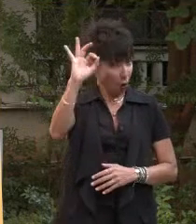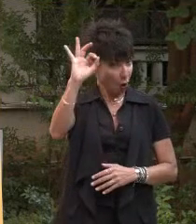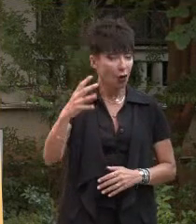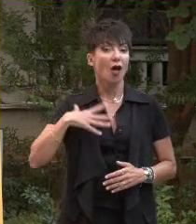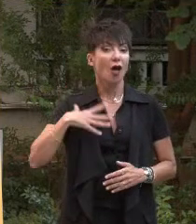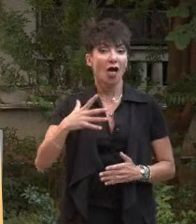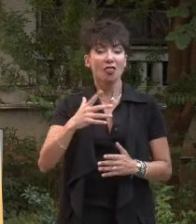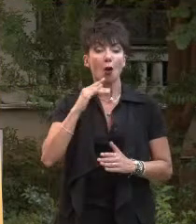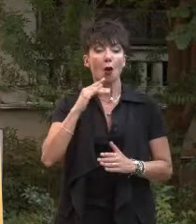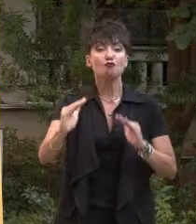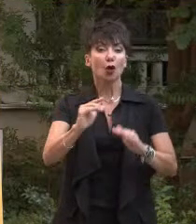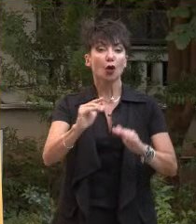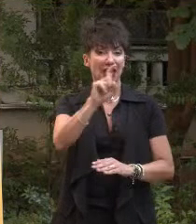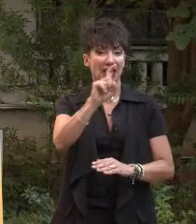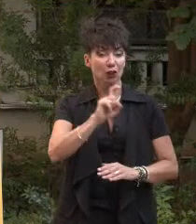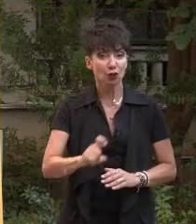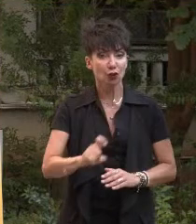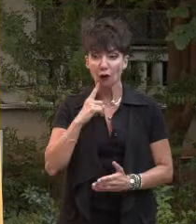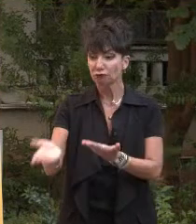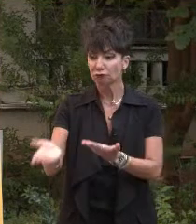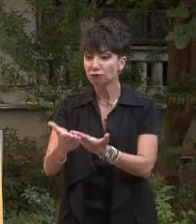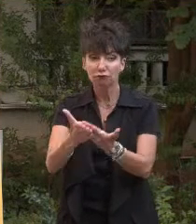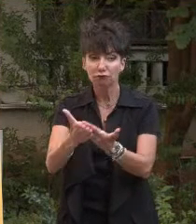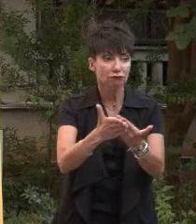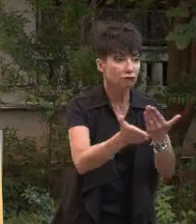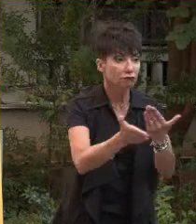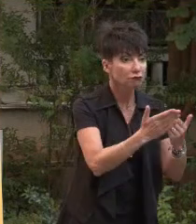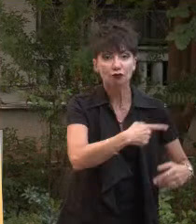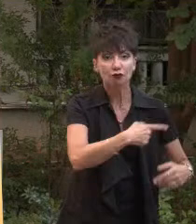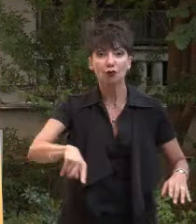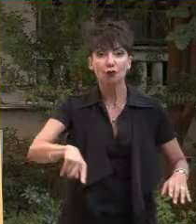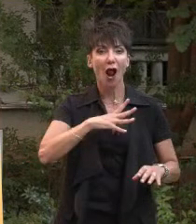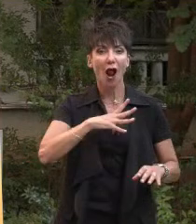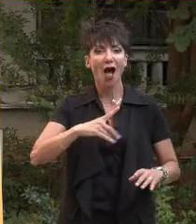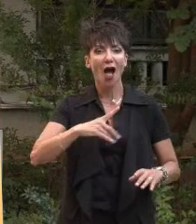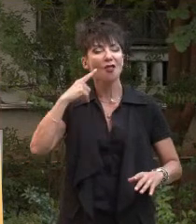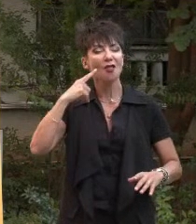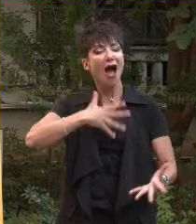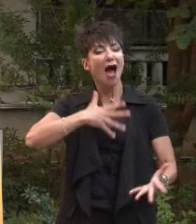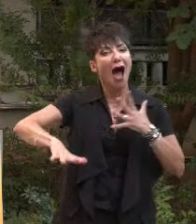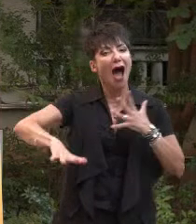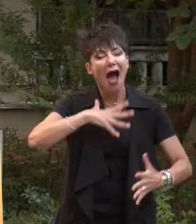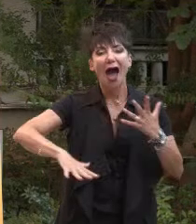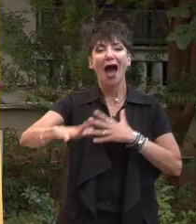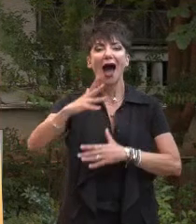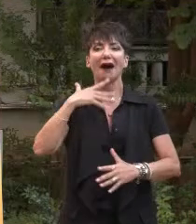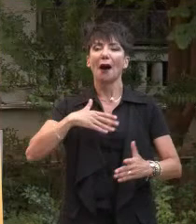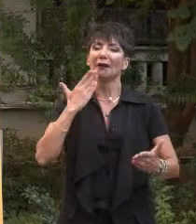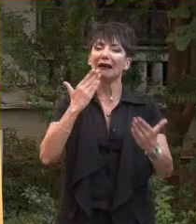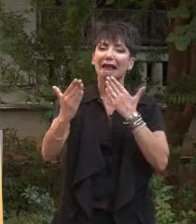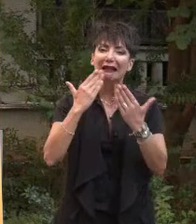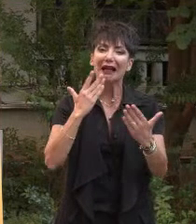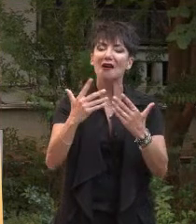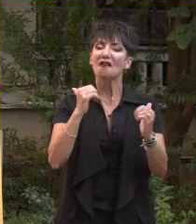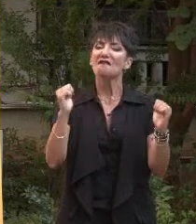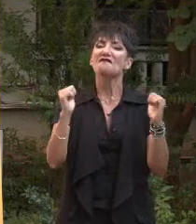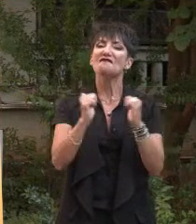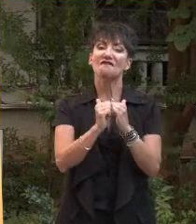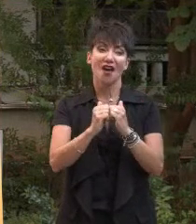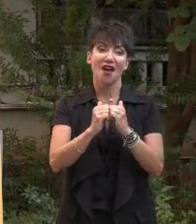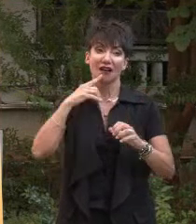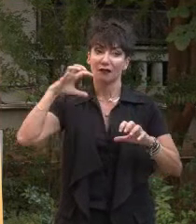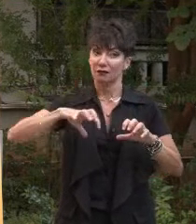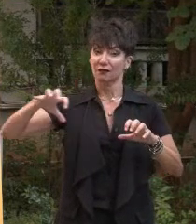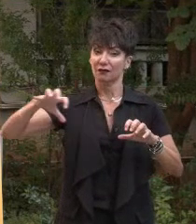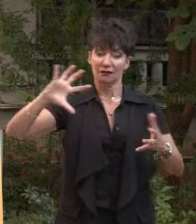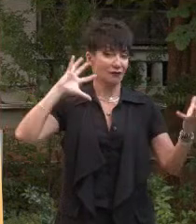παροχή βοήθεια σε αυτούς που έχουν ανάγκη, η προαγωγή του πνεύματος αγάπης, κατανόησης και φιλίας ανάμεσα στους νέους όλων των